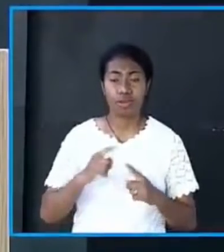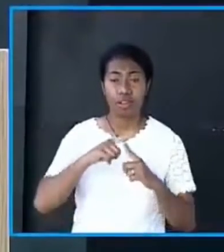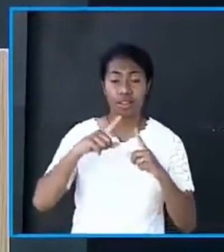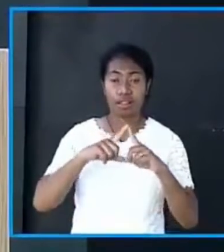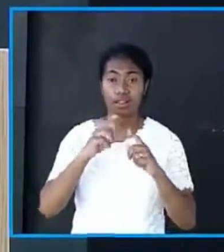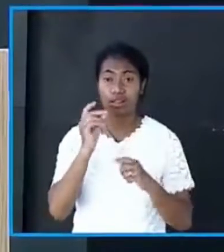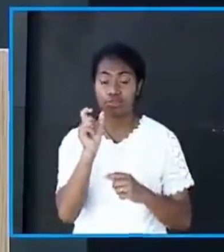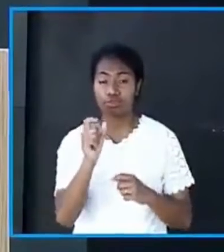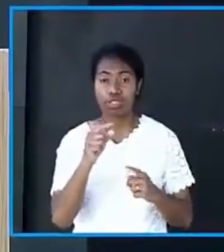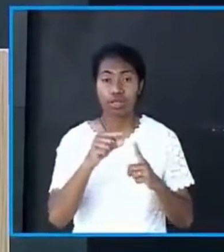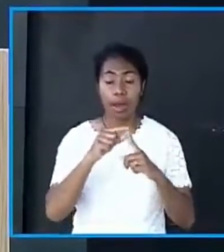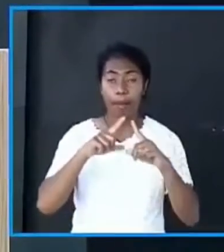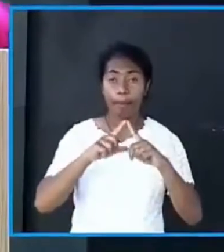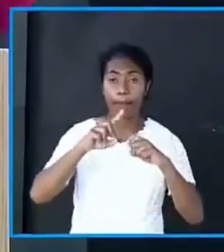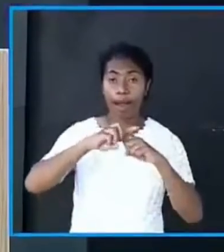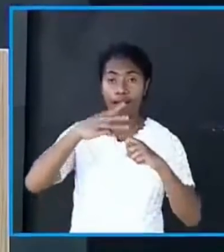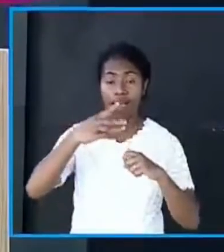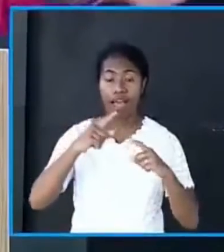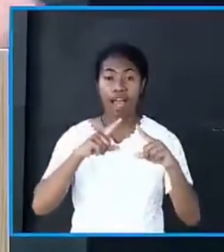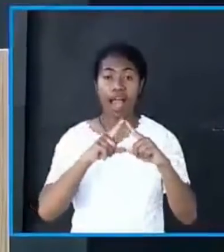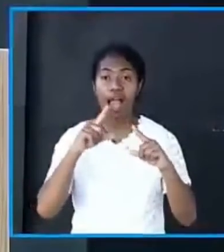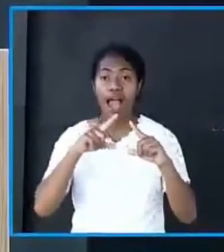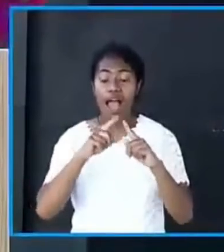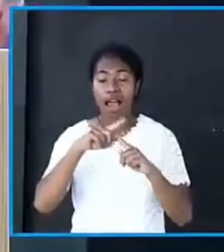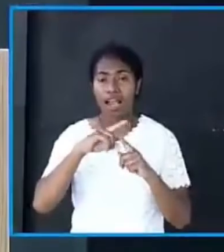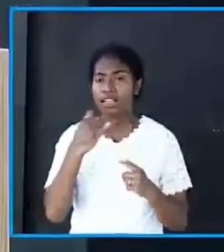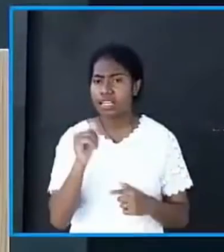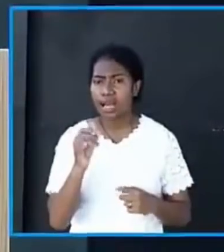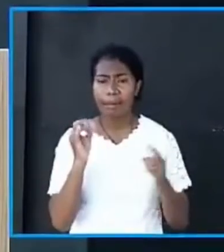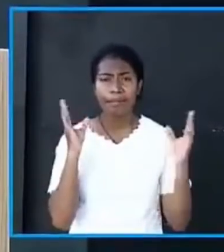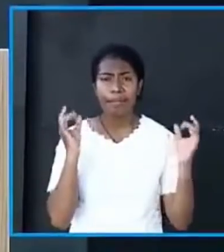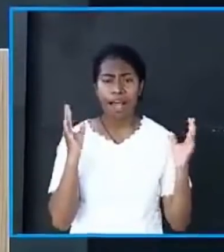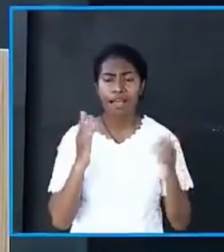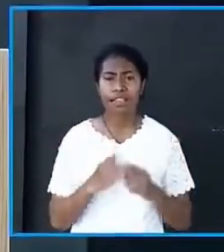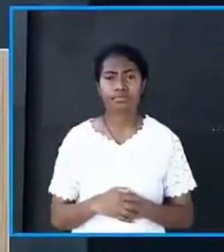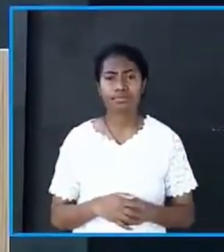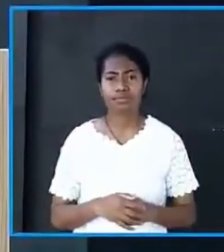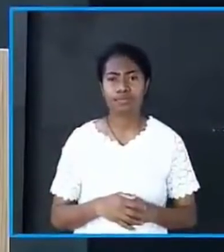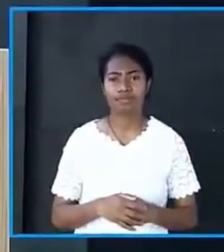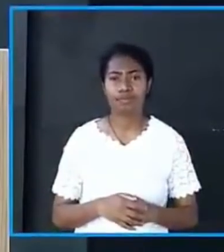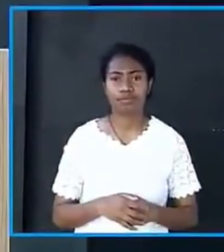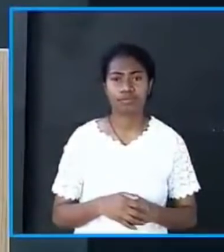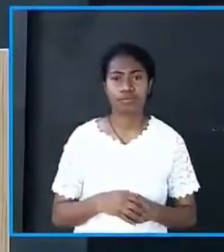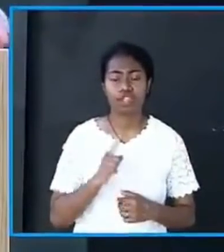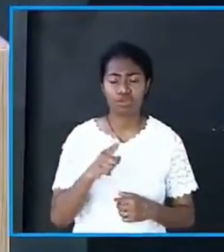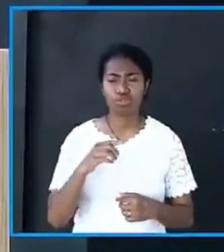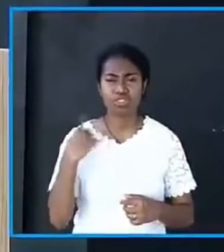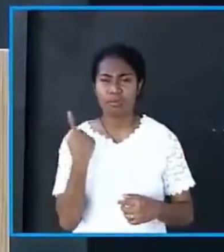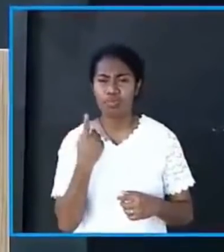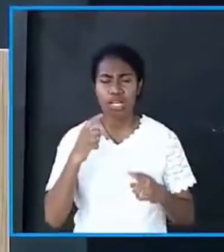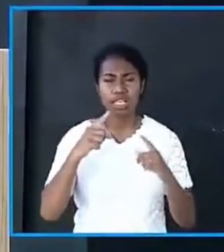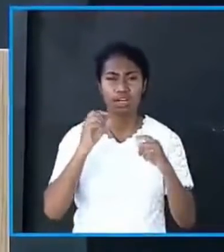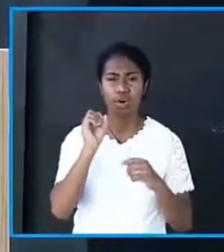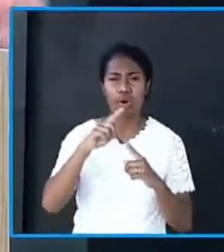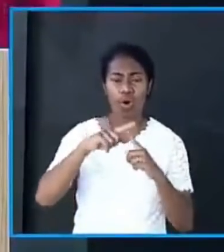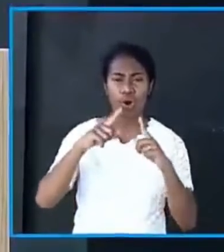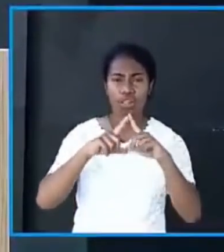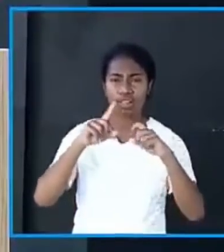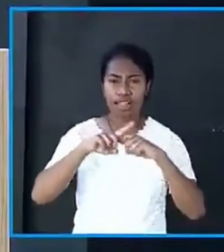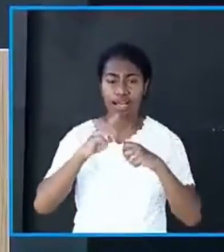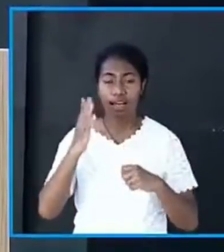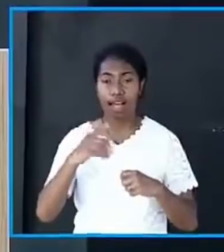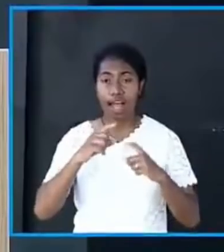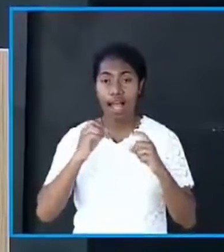di situ lalu dipakai apa kek mesin apa untuk terus dalam super terus berdenyut baru di otak-atik semua habis